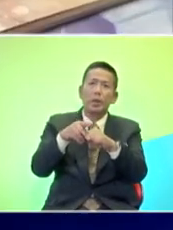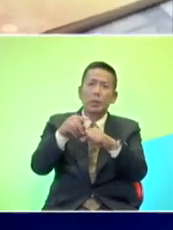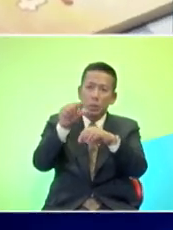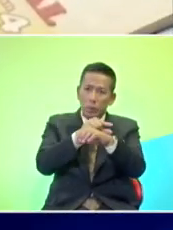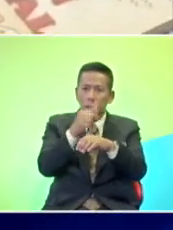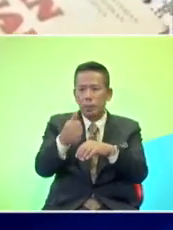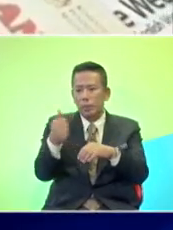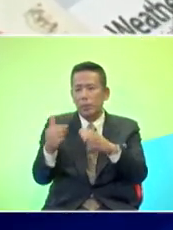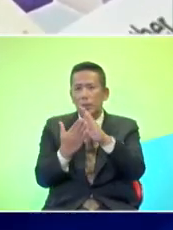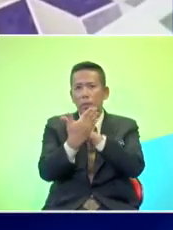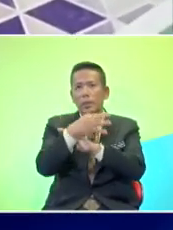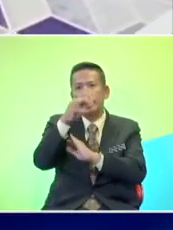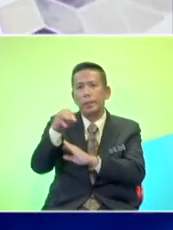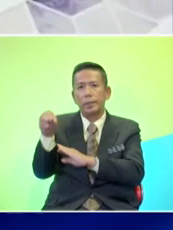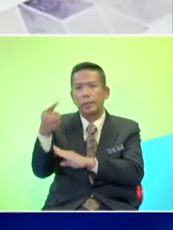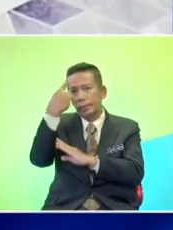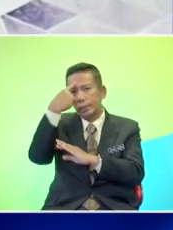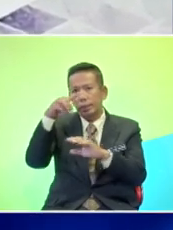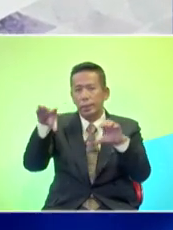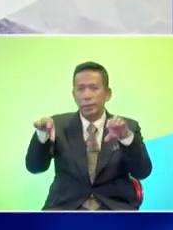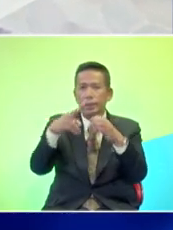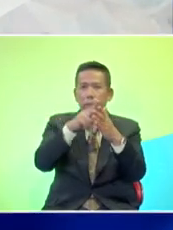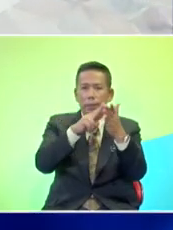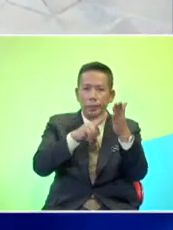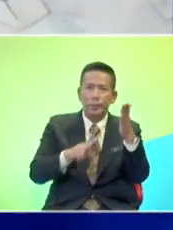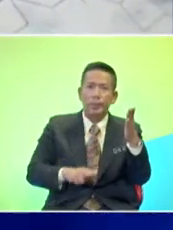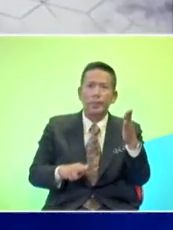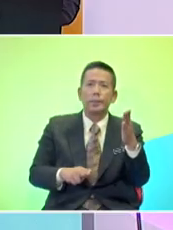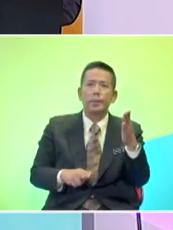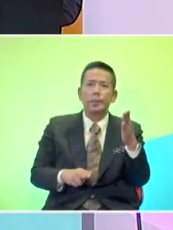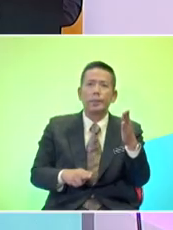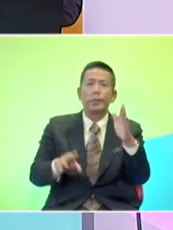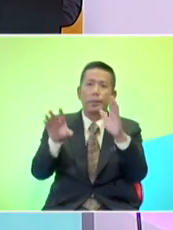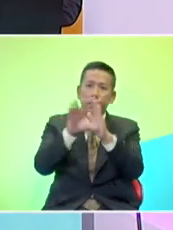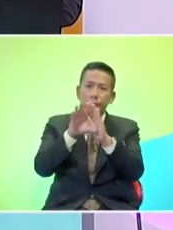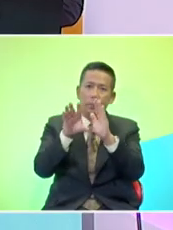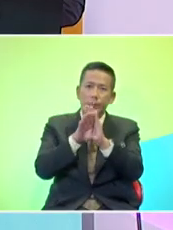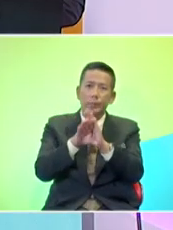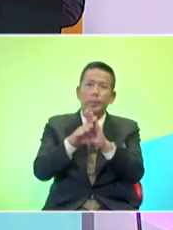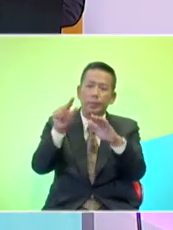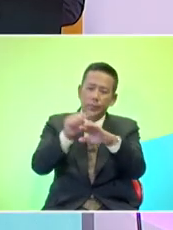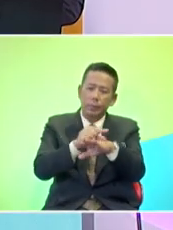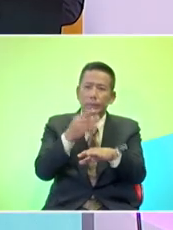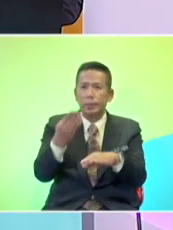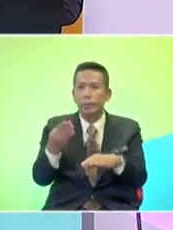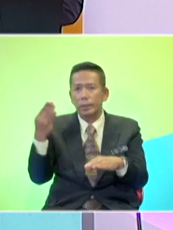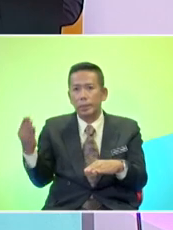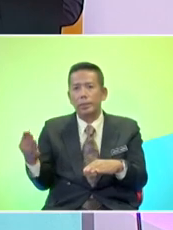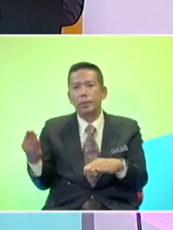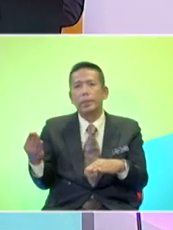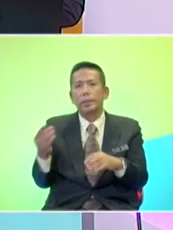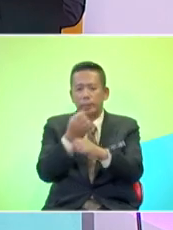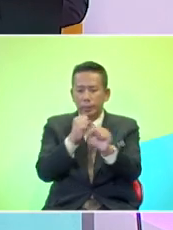bahan murid-murid ketika menghasilkan sesuatu karya seni ukir Oke Contohnya penggunaan pahat Oke dari segi